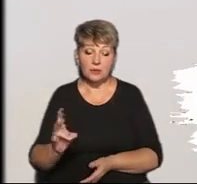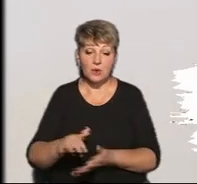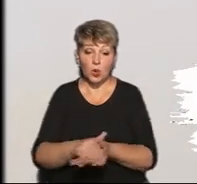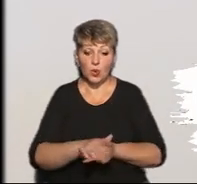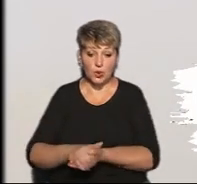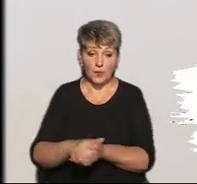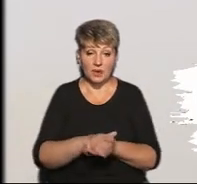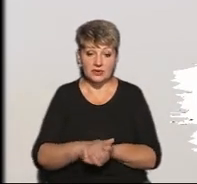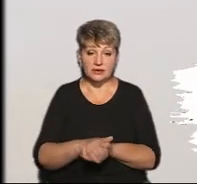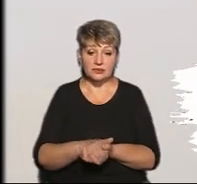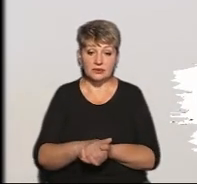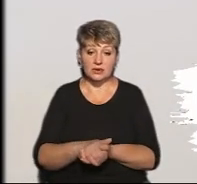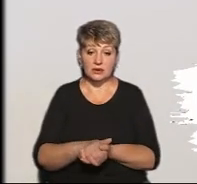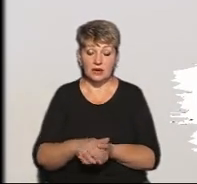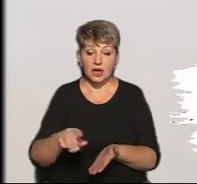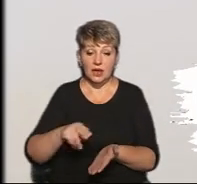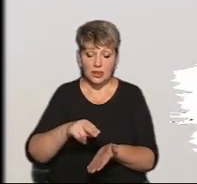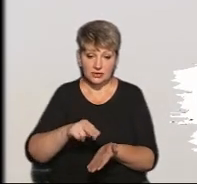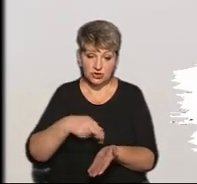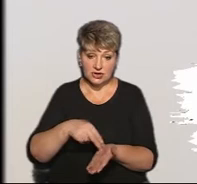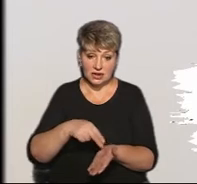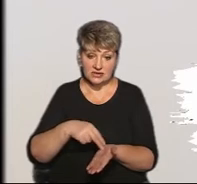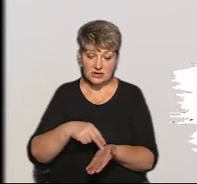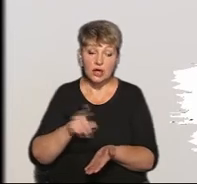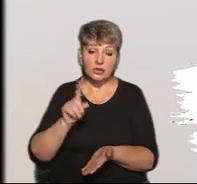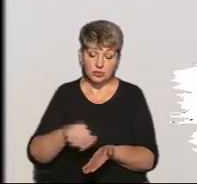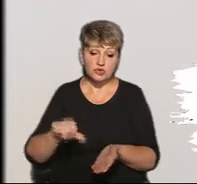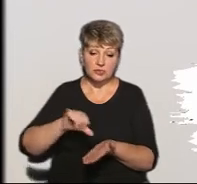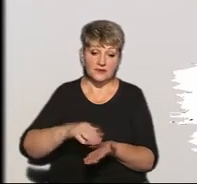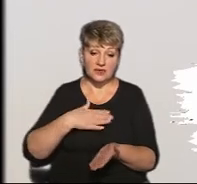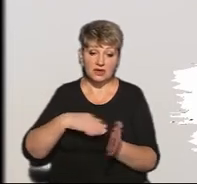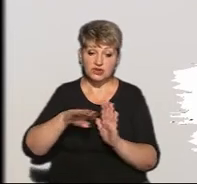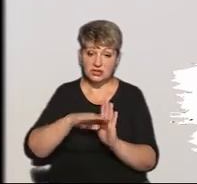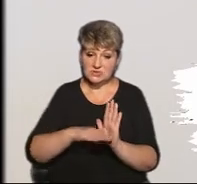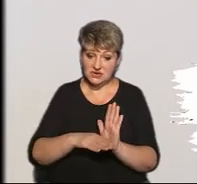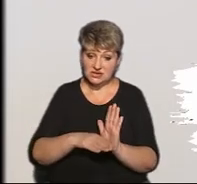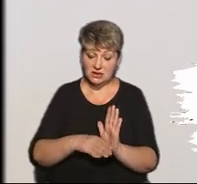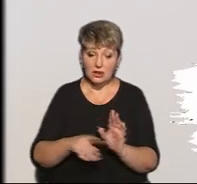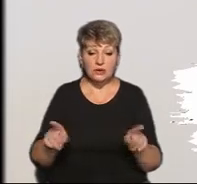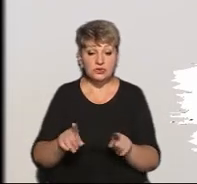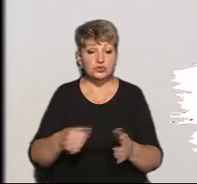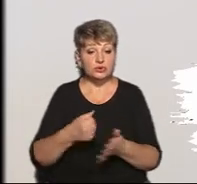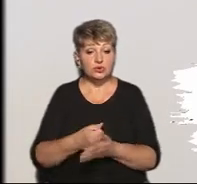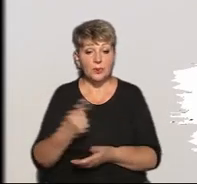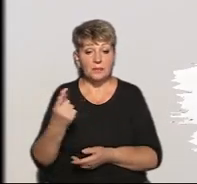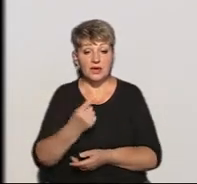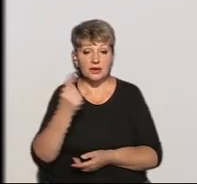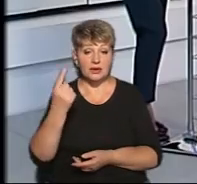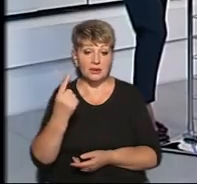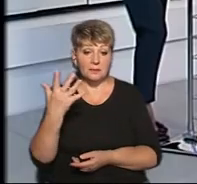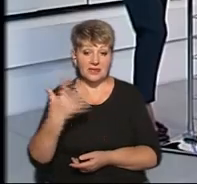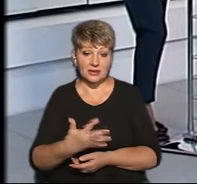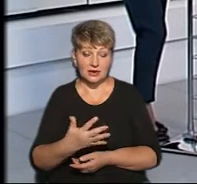громад міста Черкаси теж представлені в наших списках. Щодо першої п'ятірки, то там...